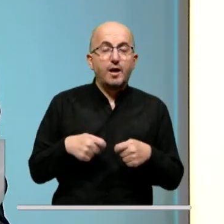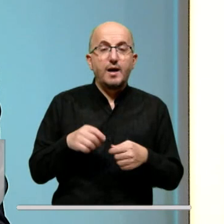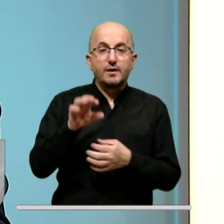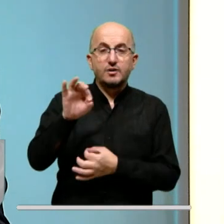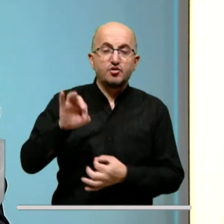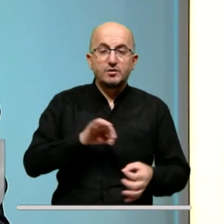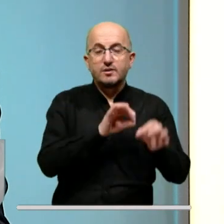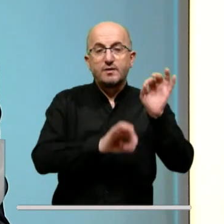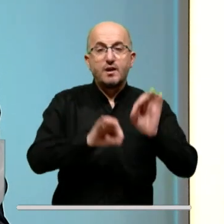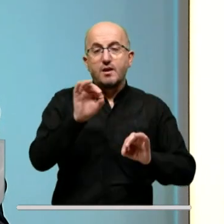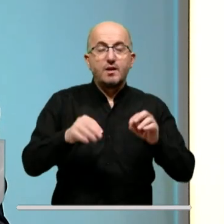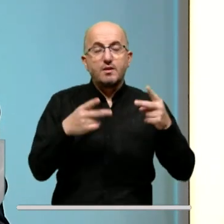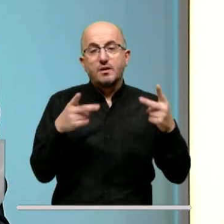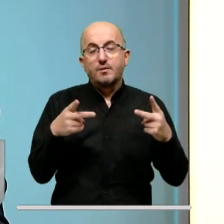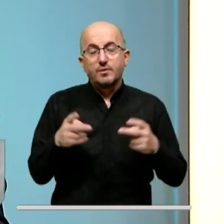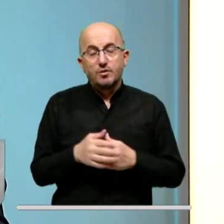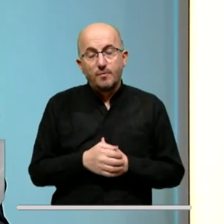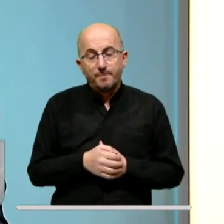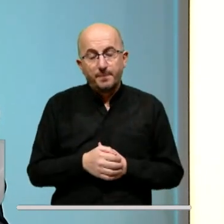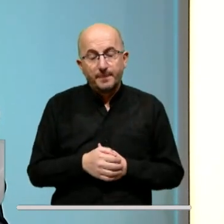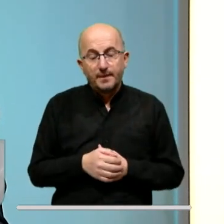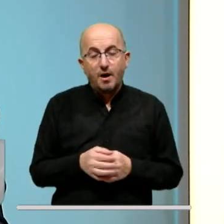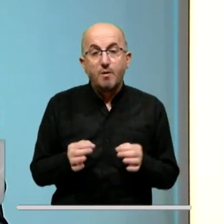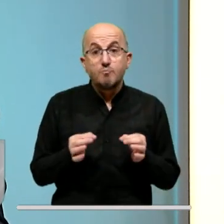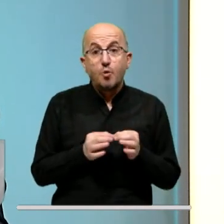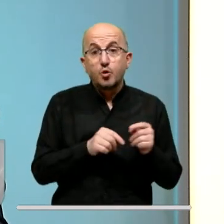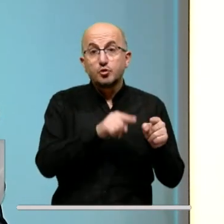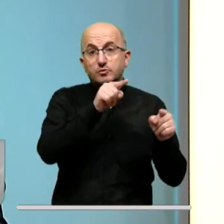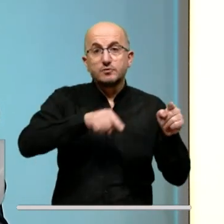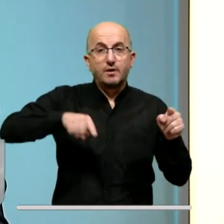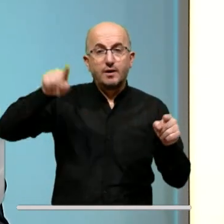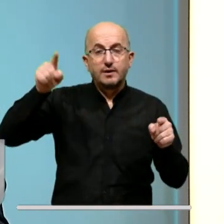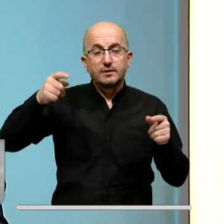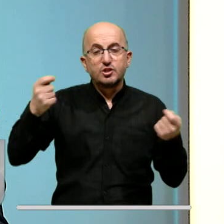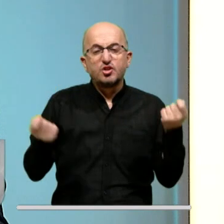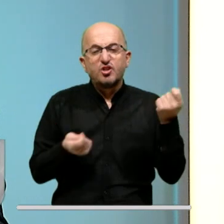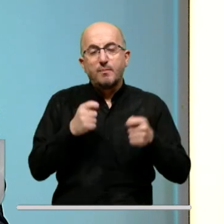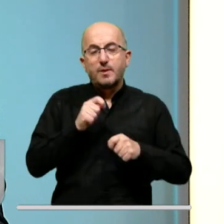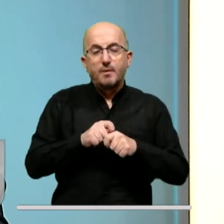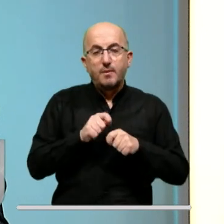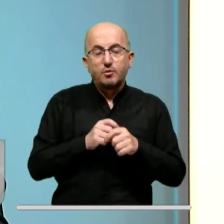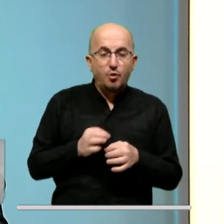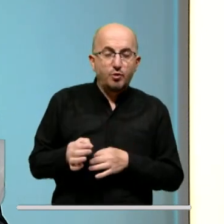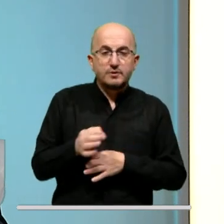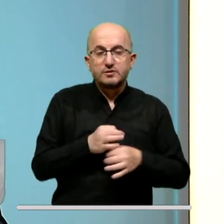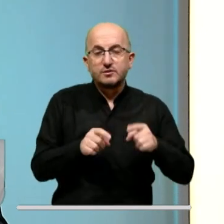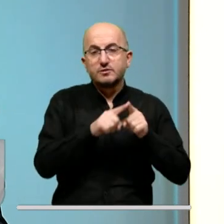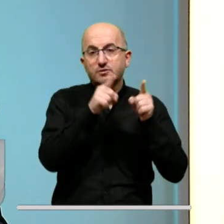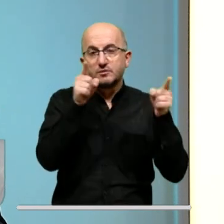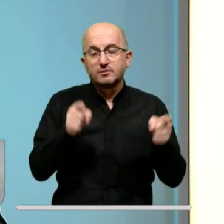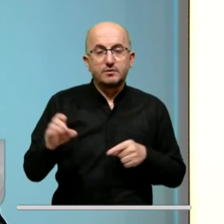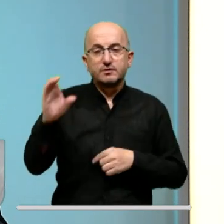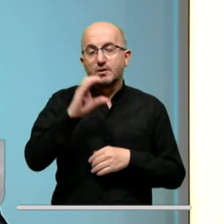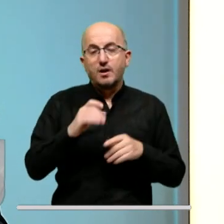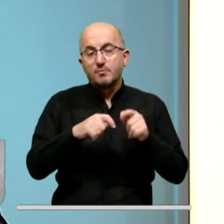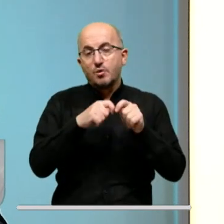Eee o borsada Eee işlem gören organizasyonun şirketin Efendim organizasyonu İslami